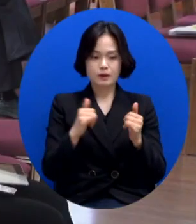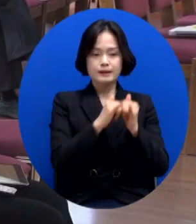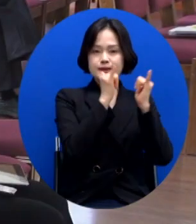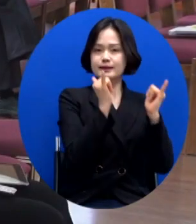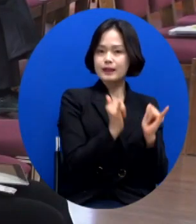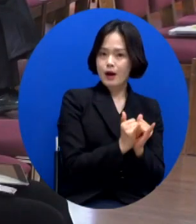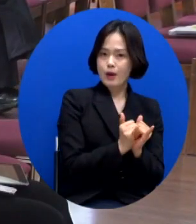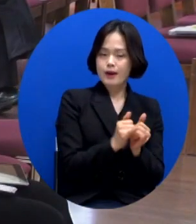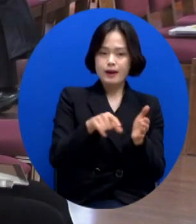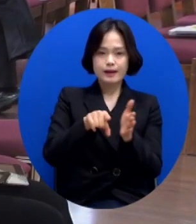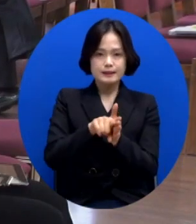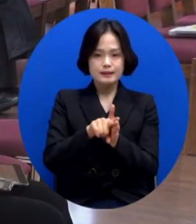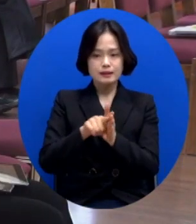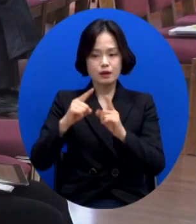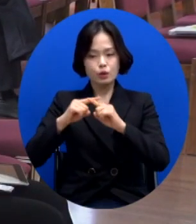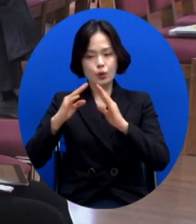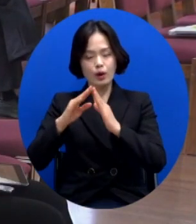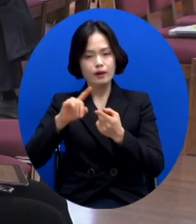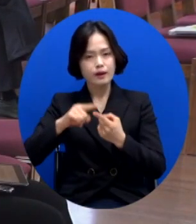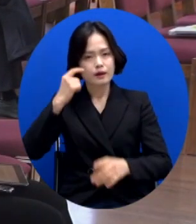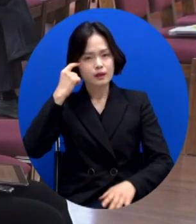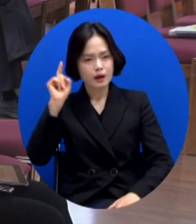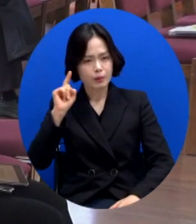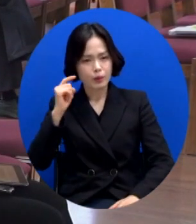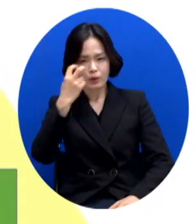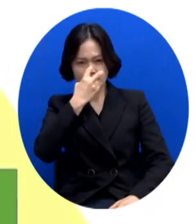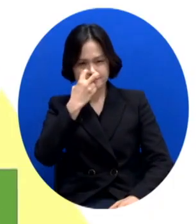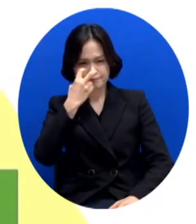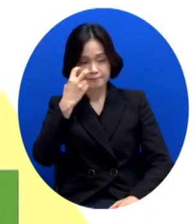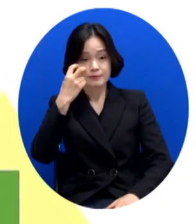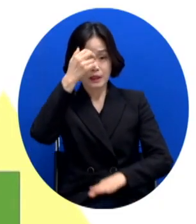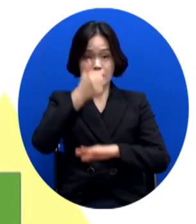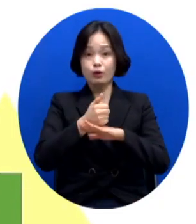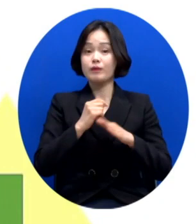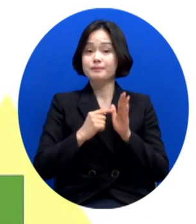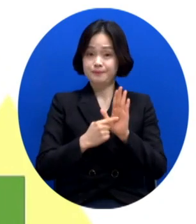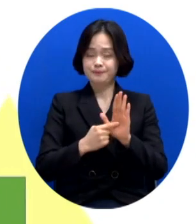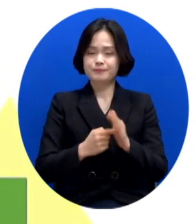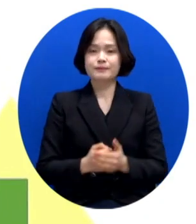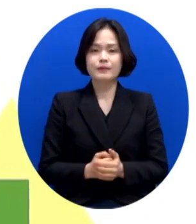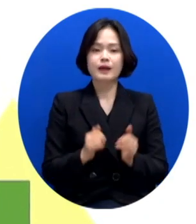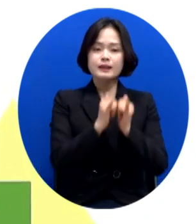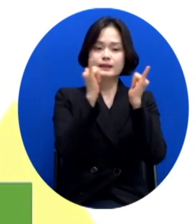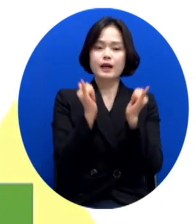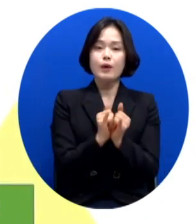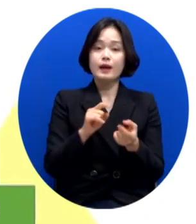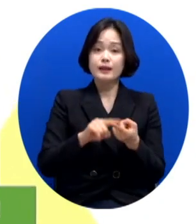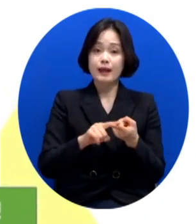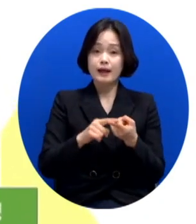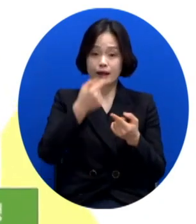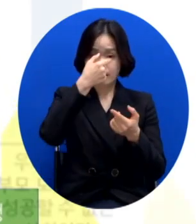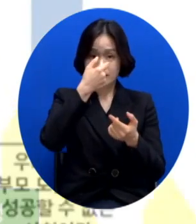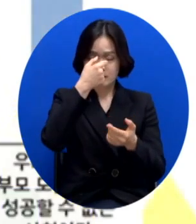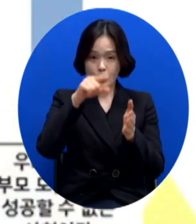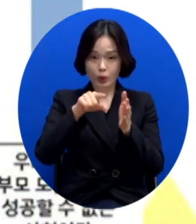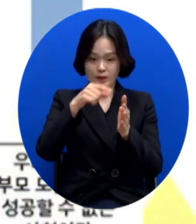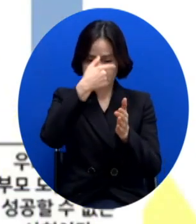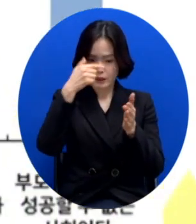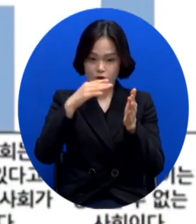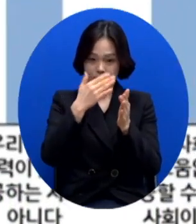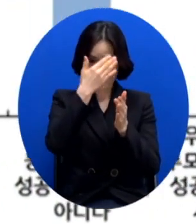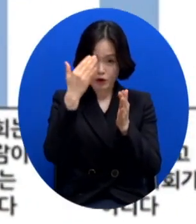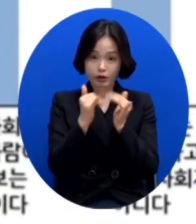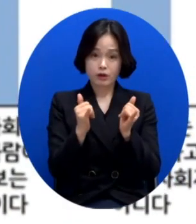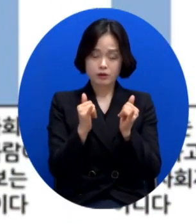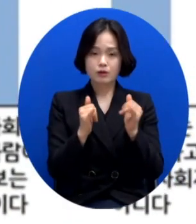교회 등에 대한 인식 조사 결과를 발표했습니다 우리 사회에 대해 기독 청년 92.3% 는 돈이